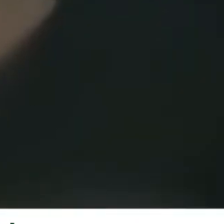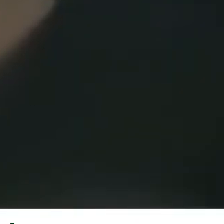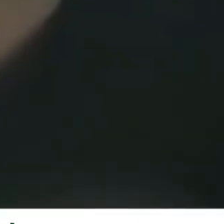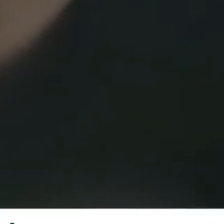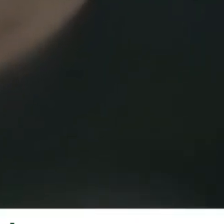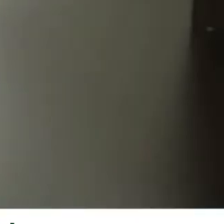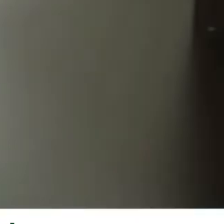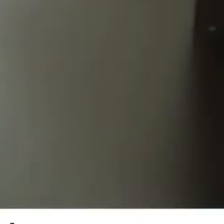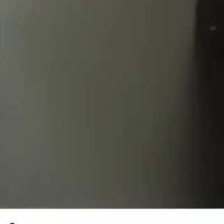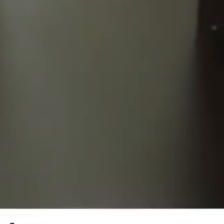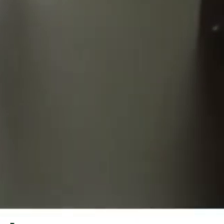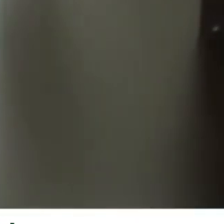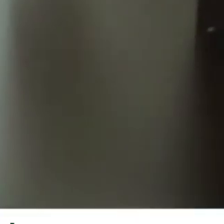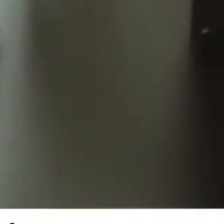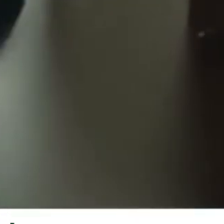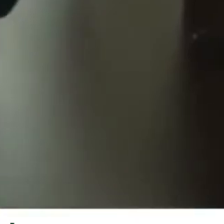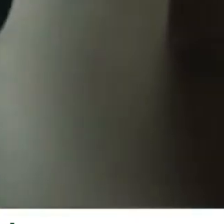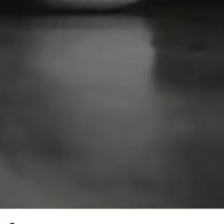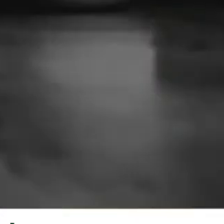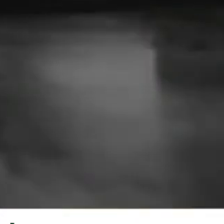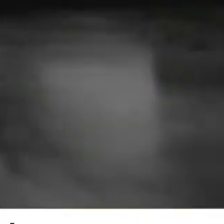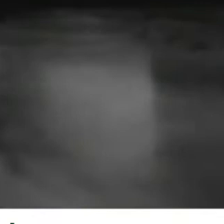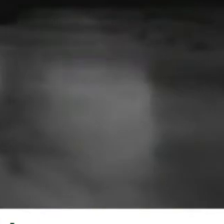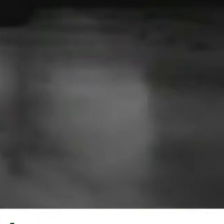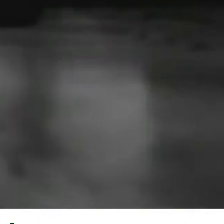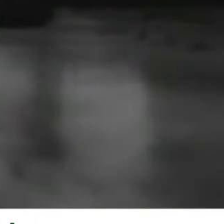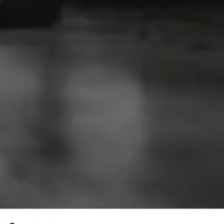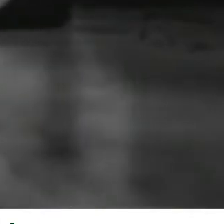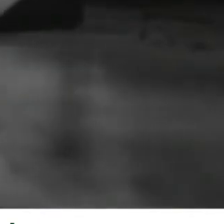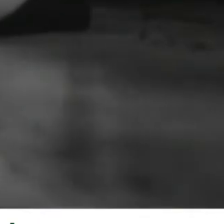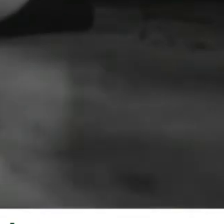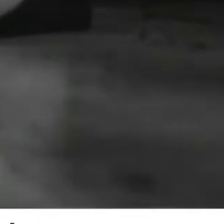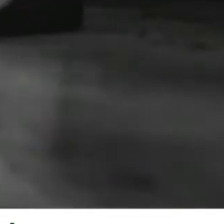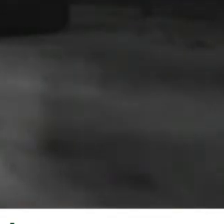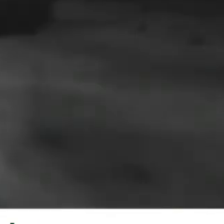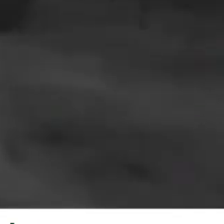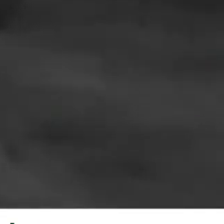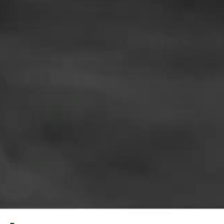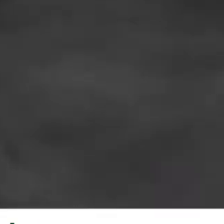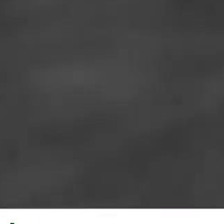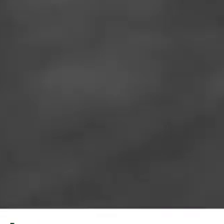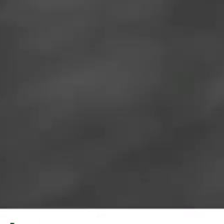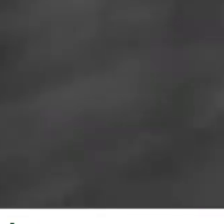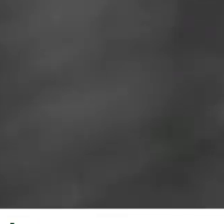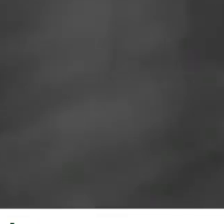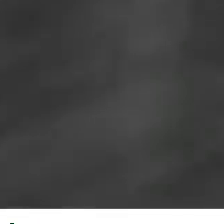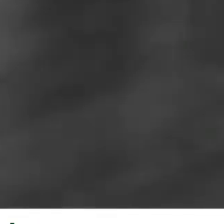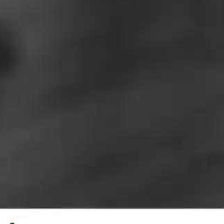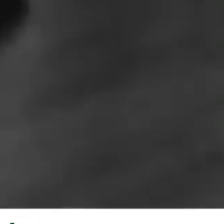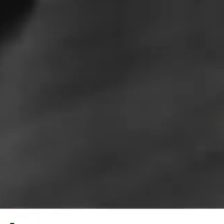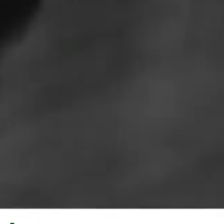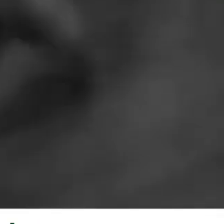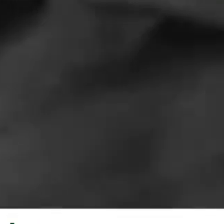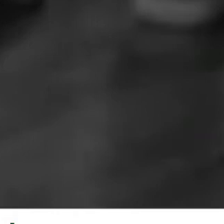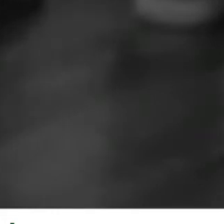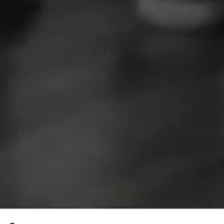қаралған істің 10% сотқа жетіп, тек 3%-ында ғана айыпты жазаланған. Өтініштерін кері қайтарып, кешірім берудің көптігінен зәбір көрсету деректері